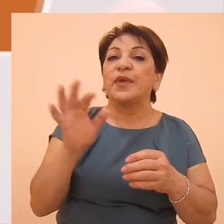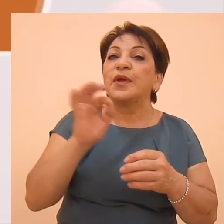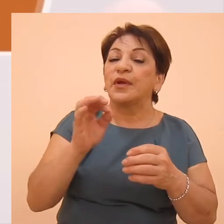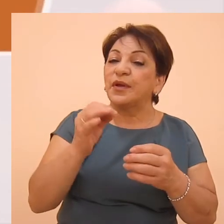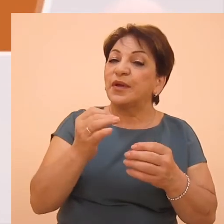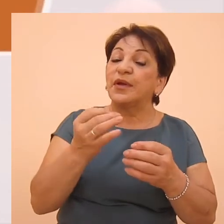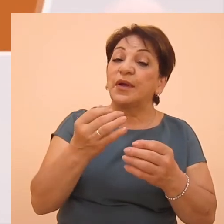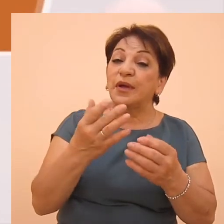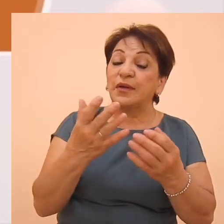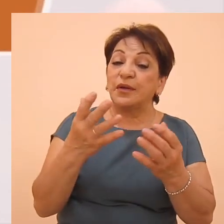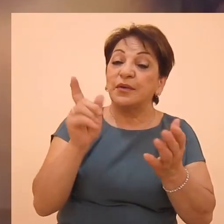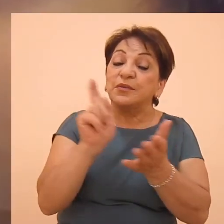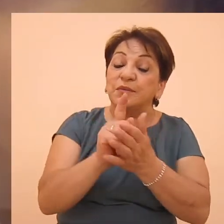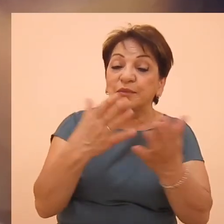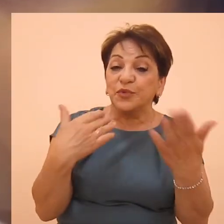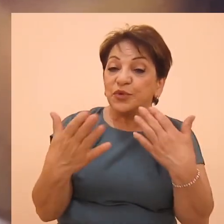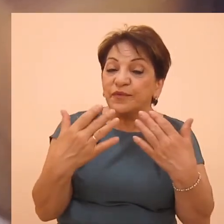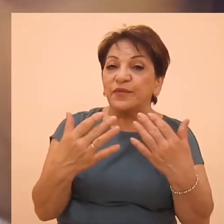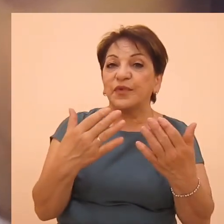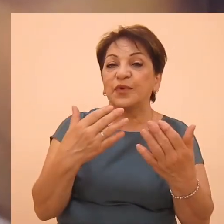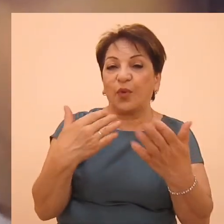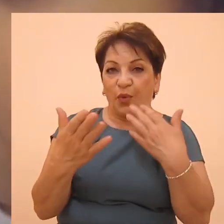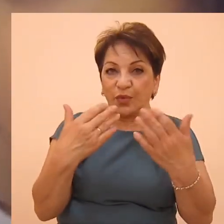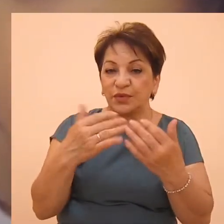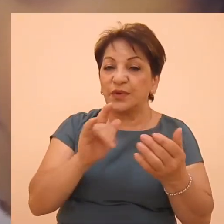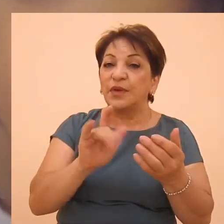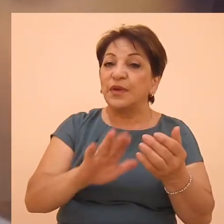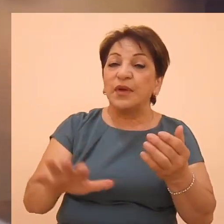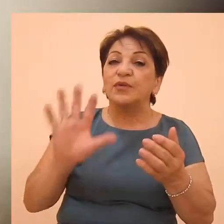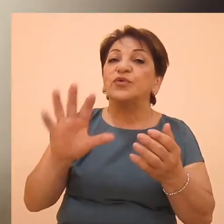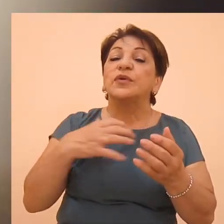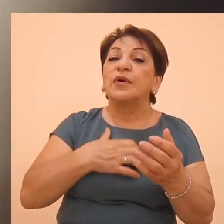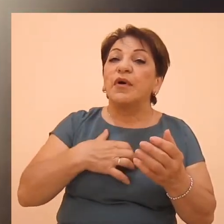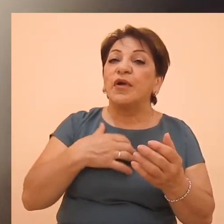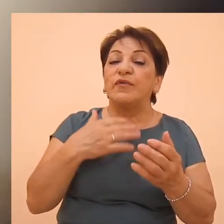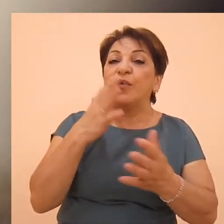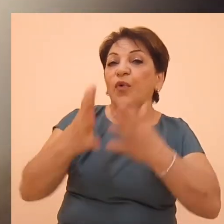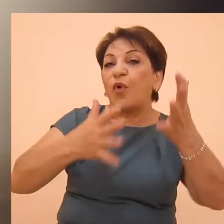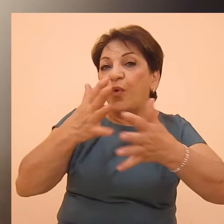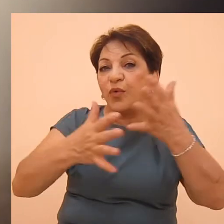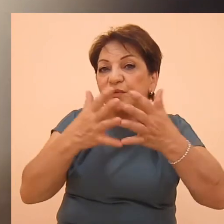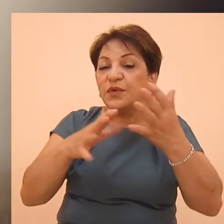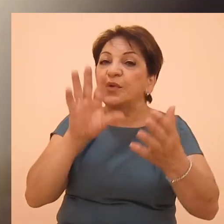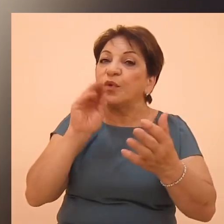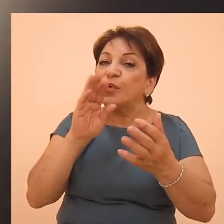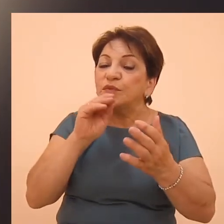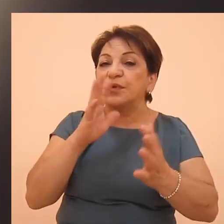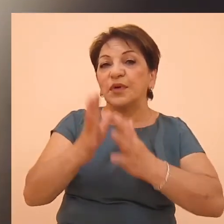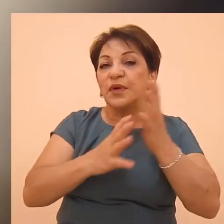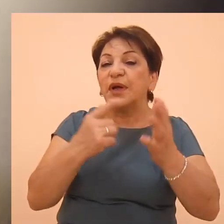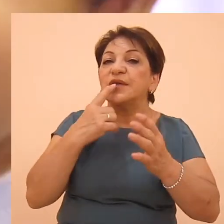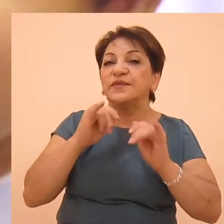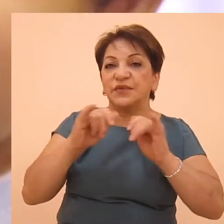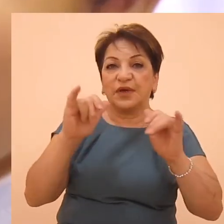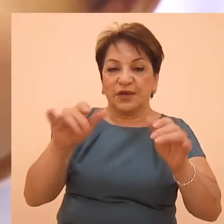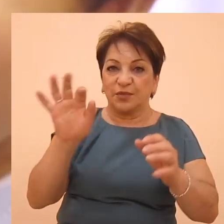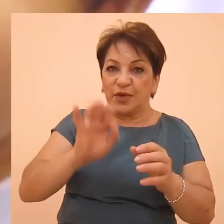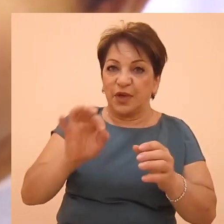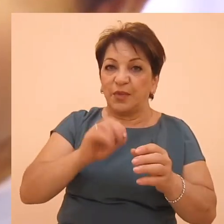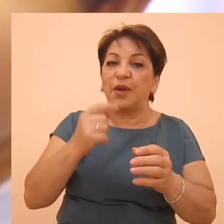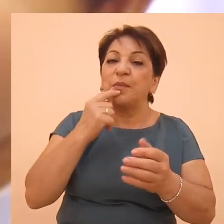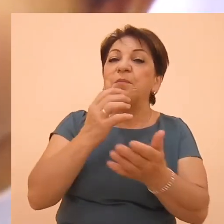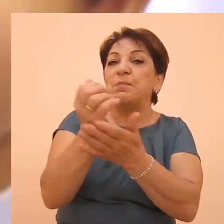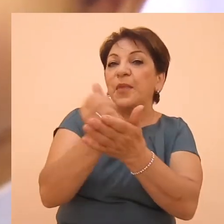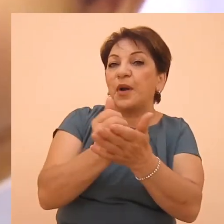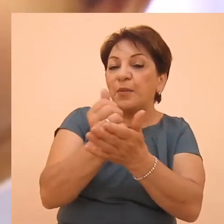Երեխաների հետ խոսելը։ Մանուկների հետ խոսելը կարևոր է նրանց ուղեղի կառուցման և լեզվի զարգացման համար։